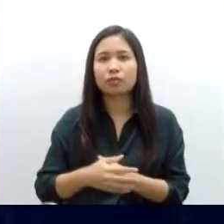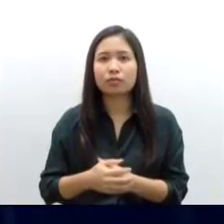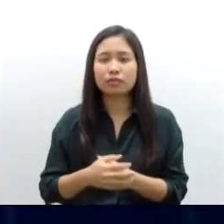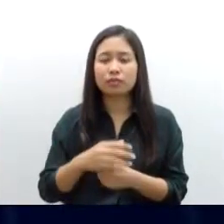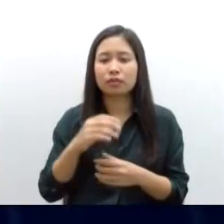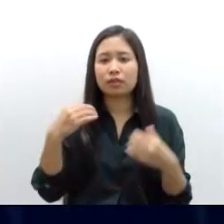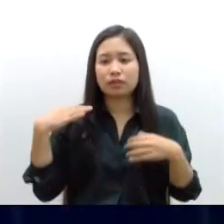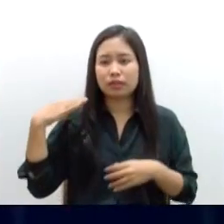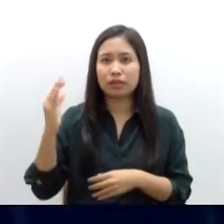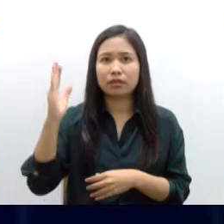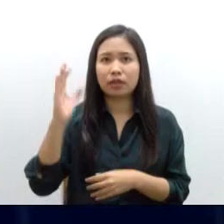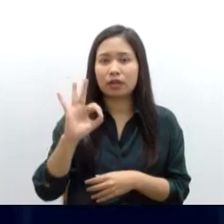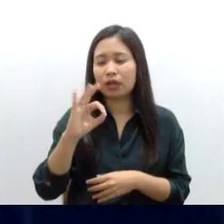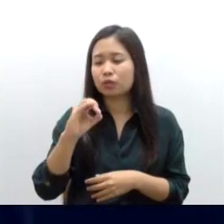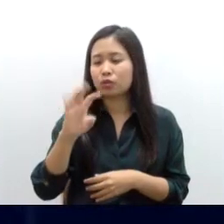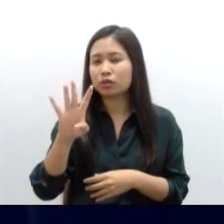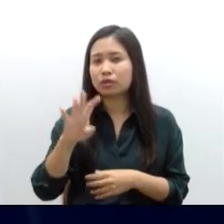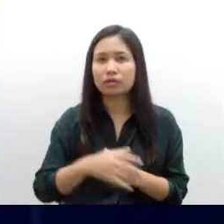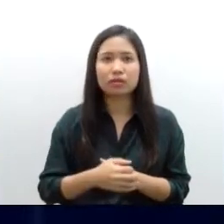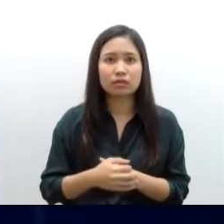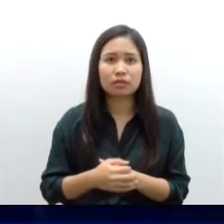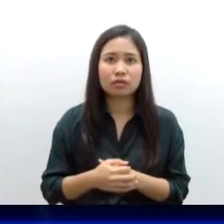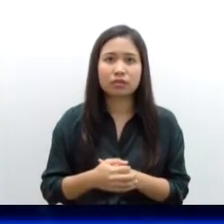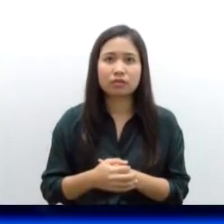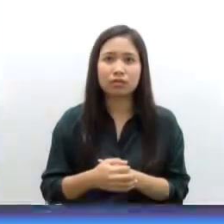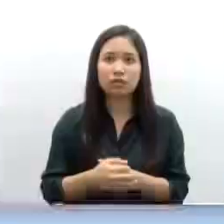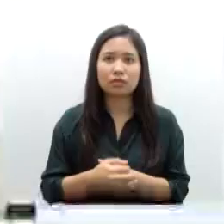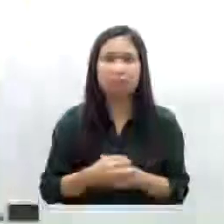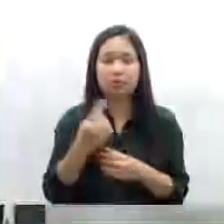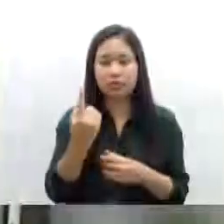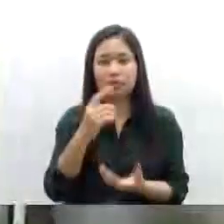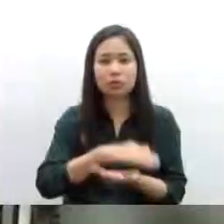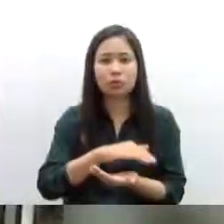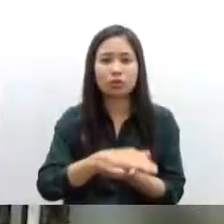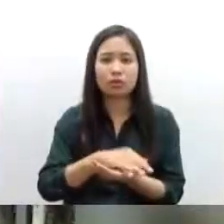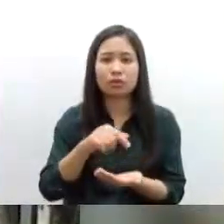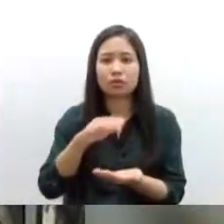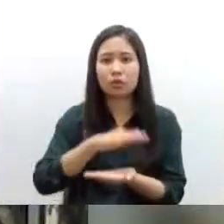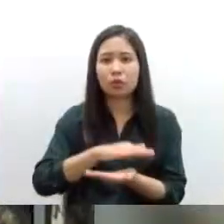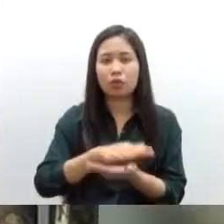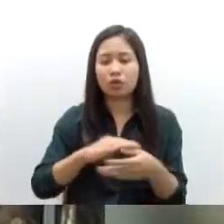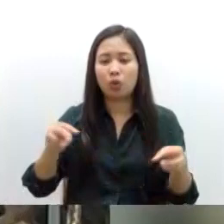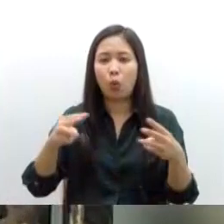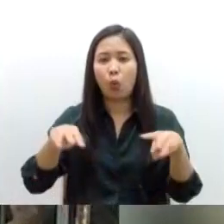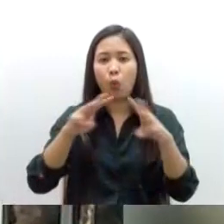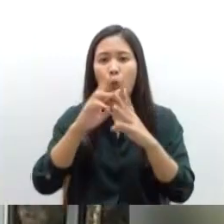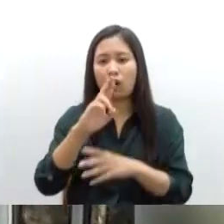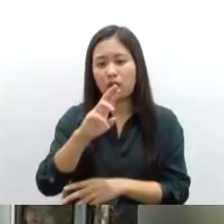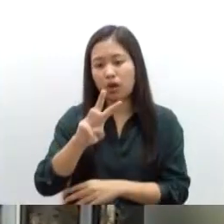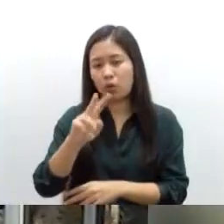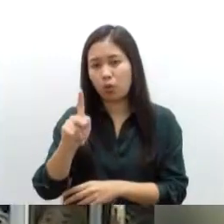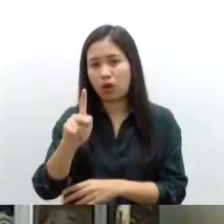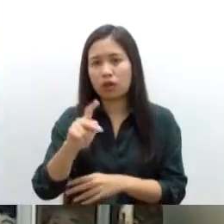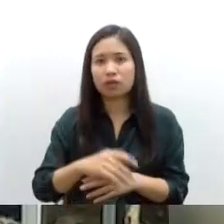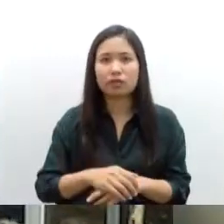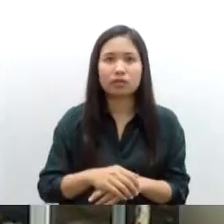ครับกับการสร้างตู้ปันสุขนะครับอีกหนึ่งโรงเรียนครับเป็นโรงเรียนวัดรวกนะครับสายราชสงเคราะห์โดยน